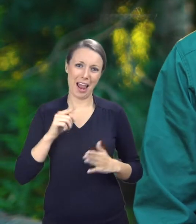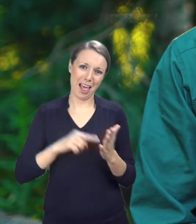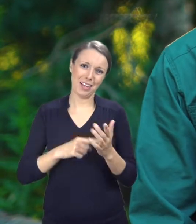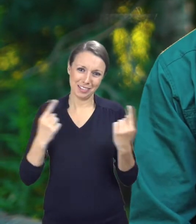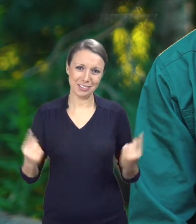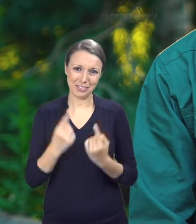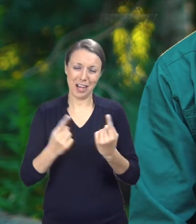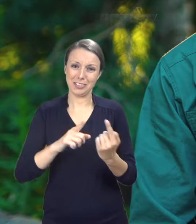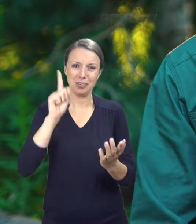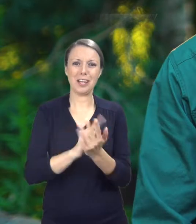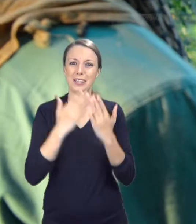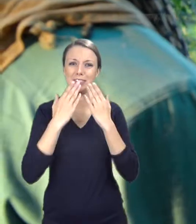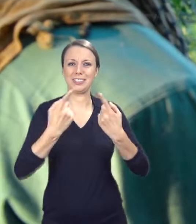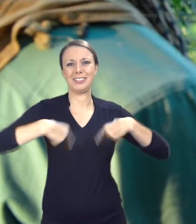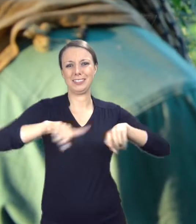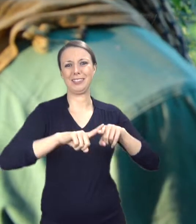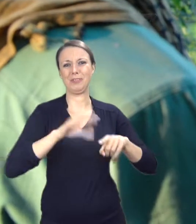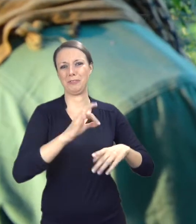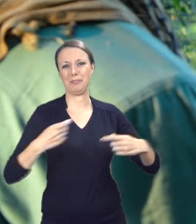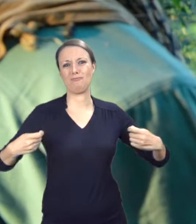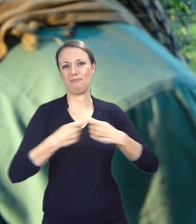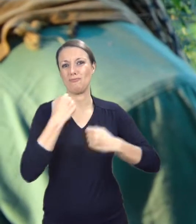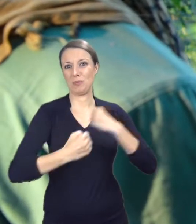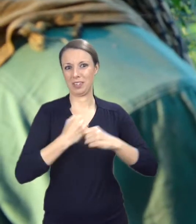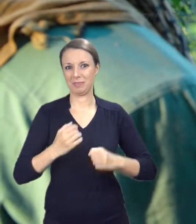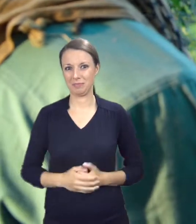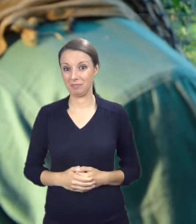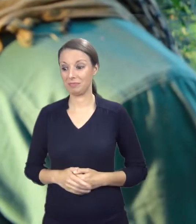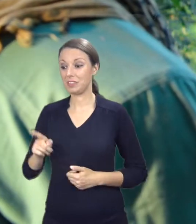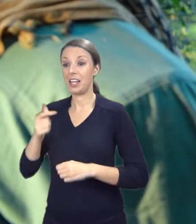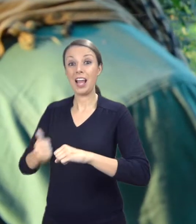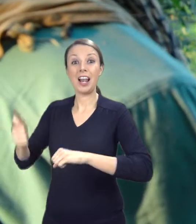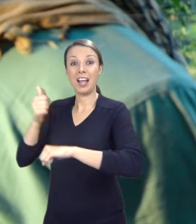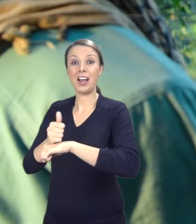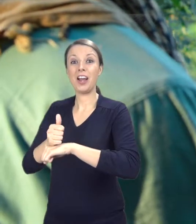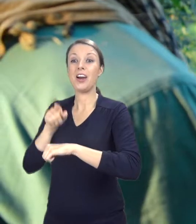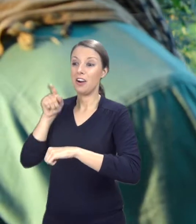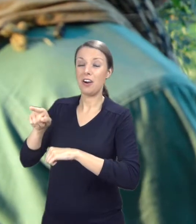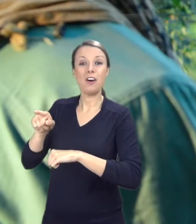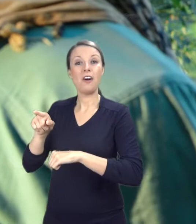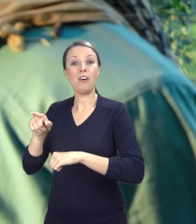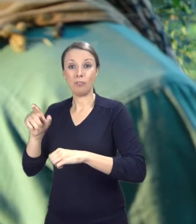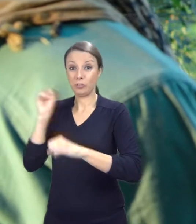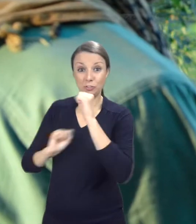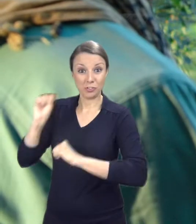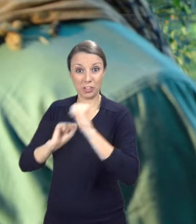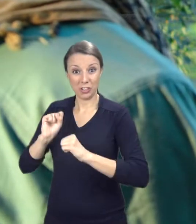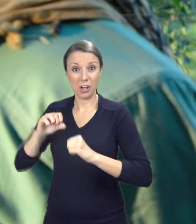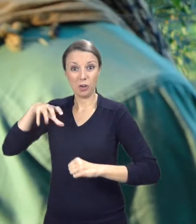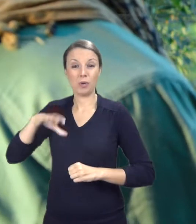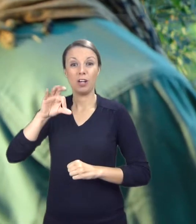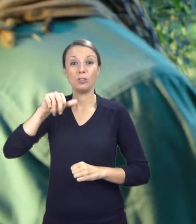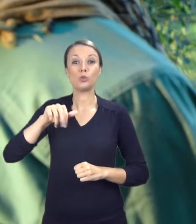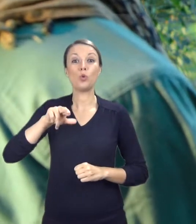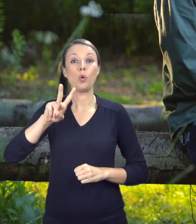ale siłą pracy całego zespołu. Liderem jesteś przede wszystkim w trakcie swoich survivalowych treningów, swoich